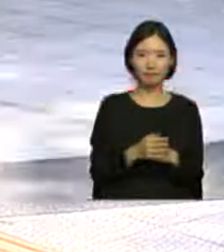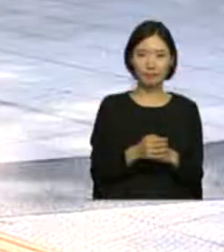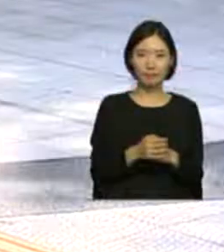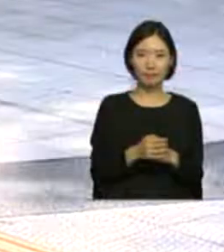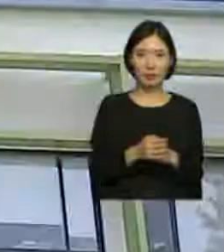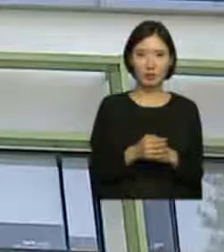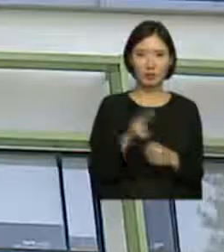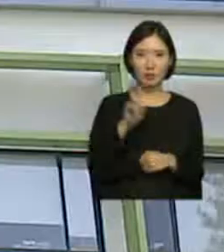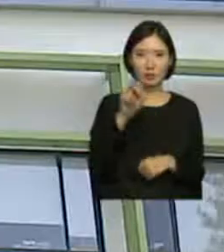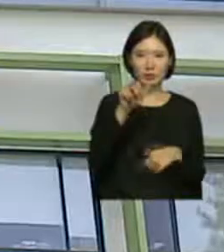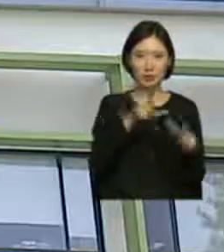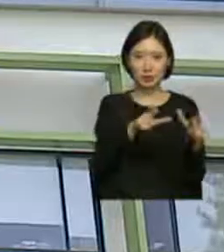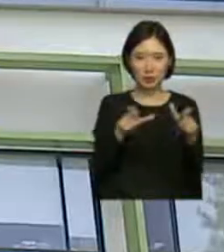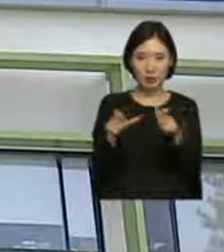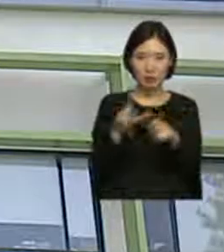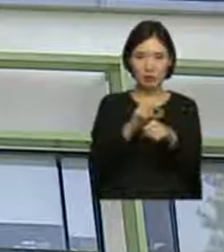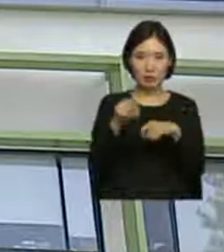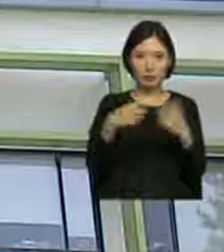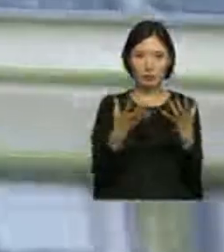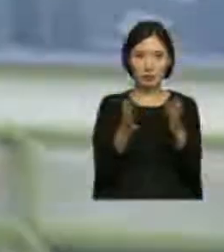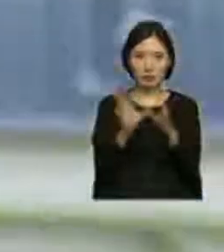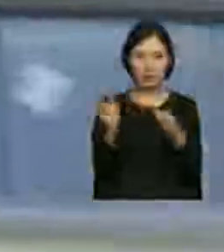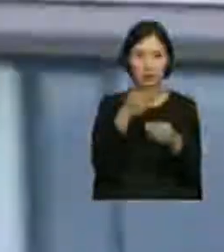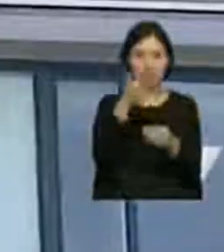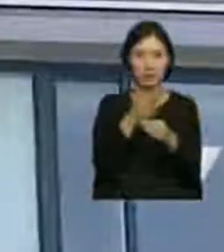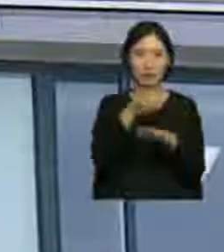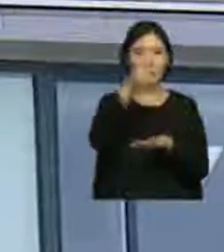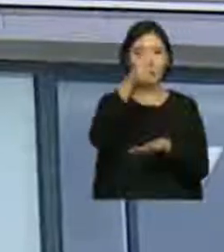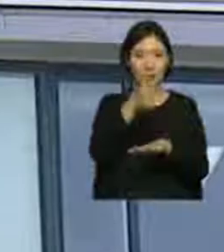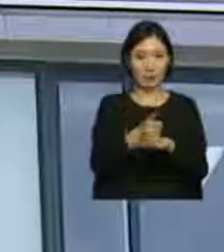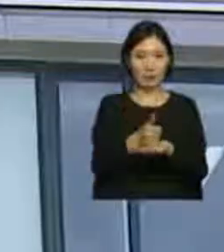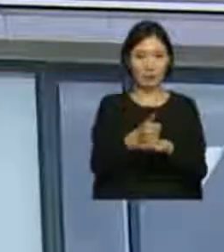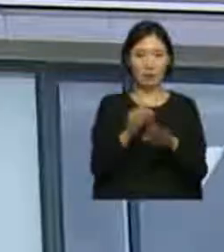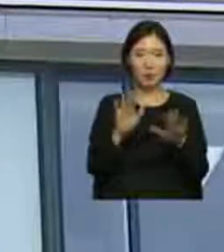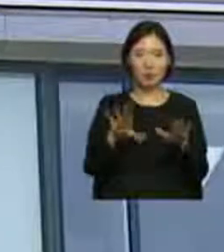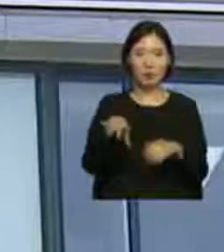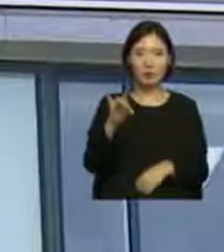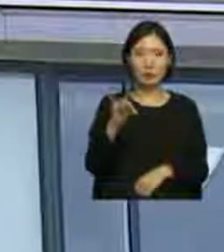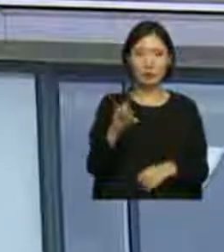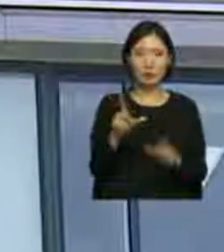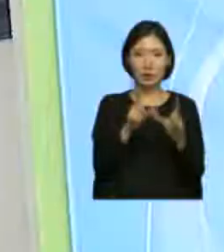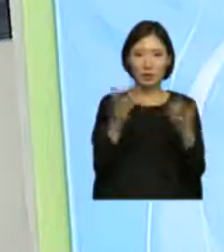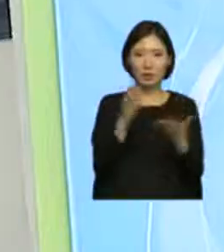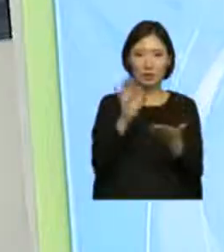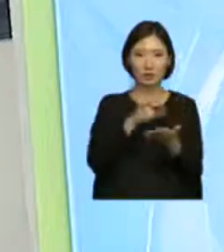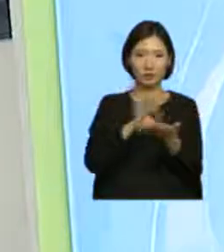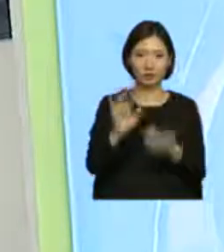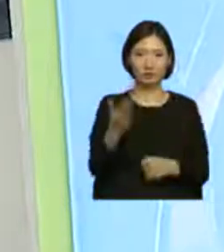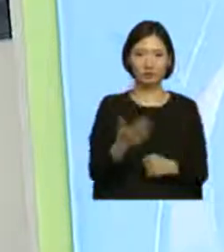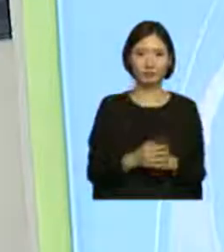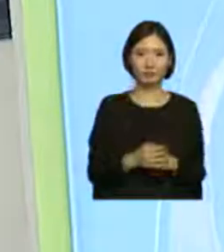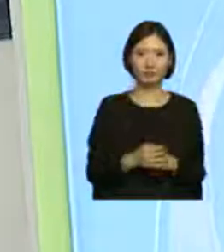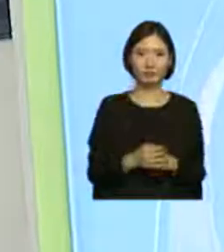서울시 25개 지방자치단체 가운데 마지막으로 올해 처음 생활임금 을 도입했습니다